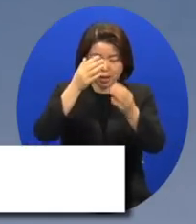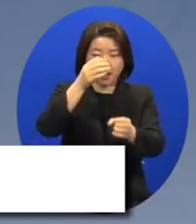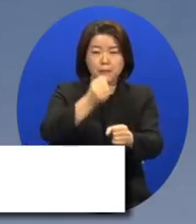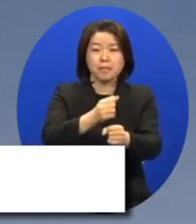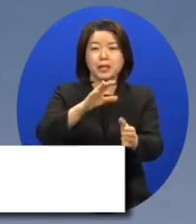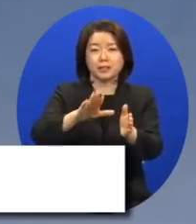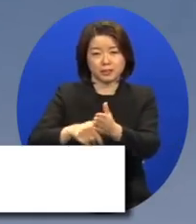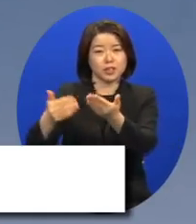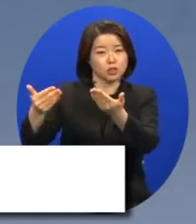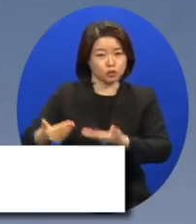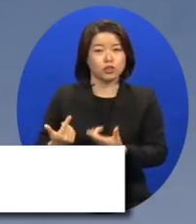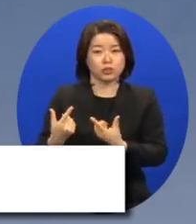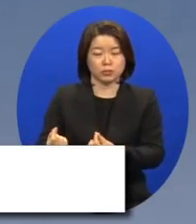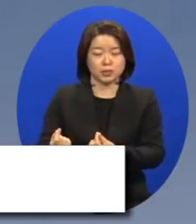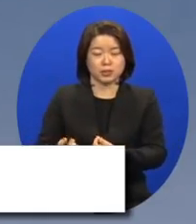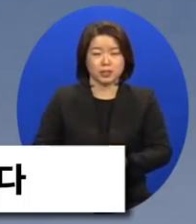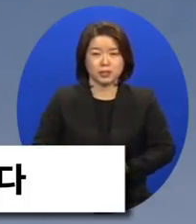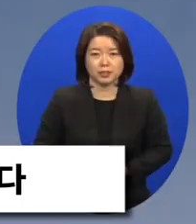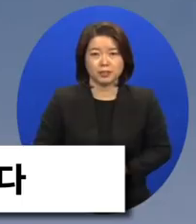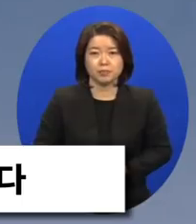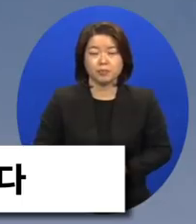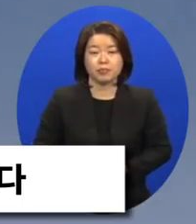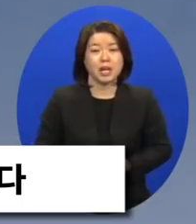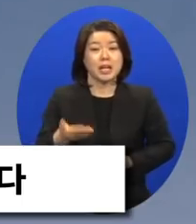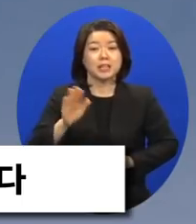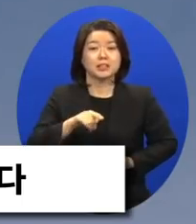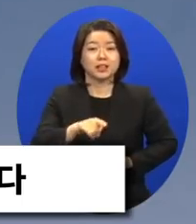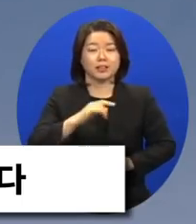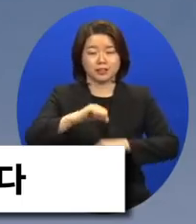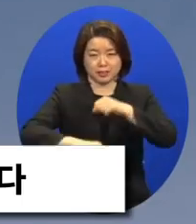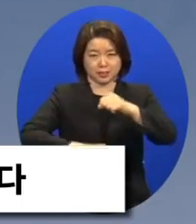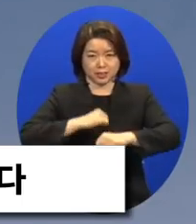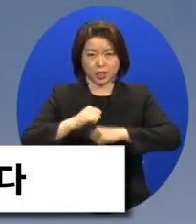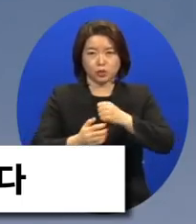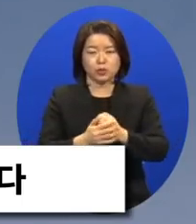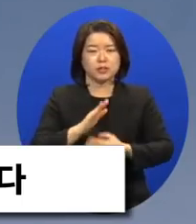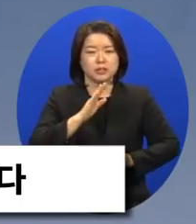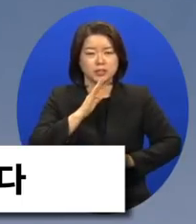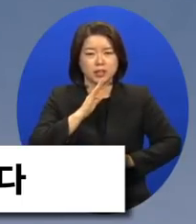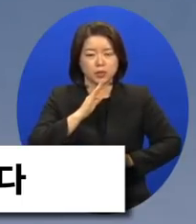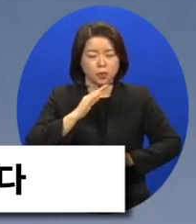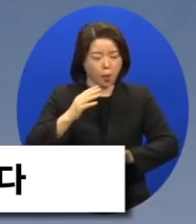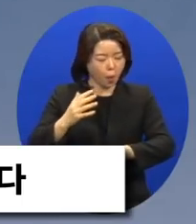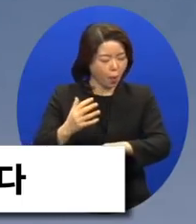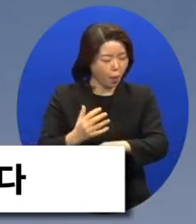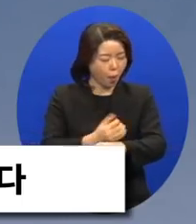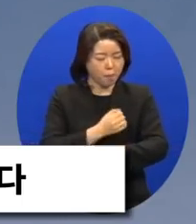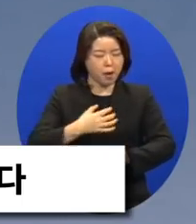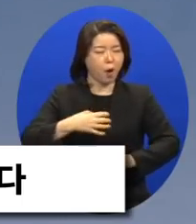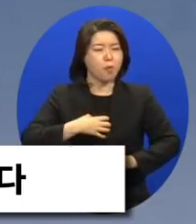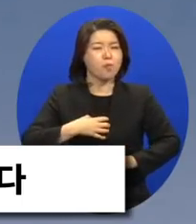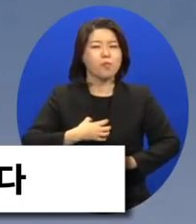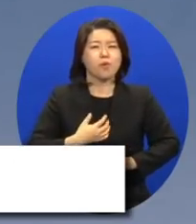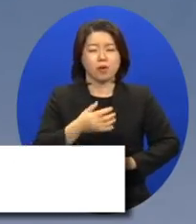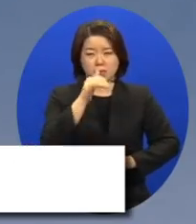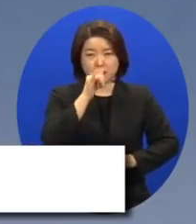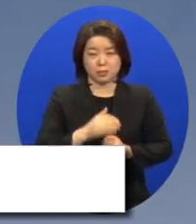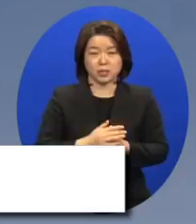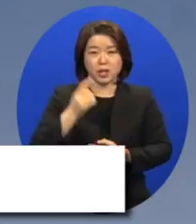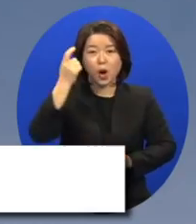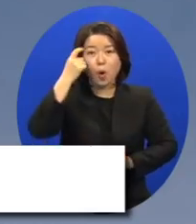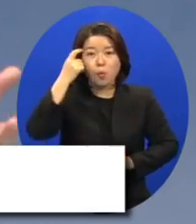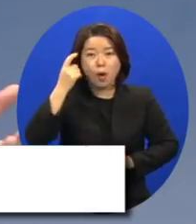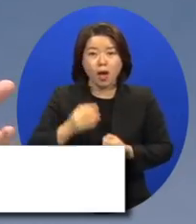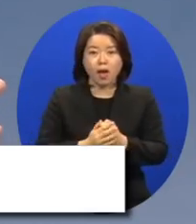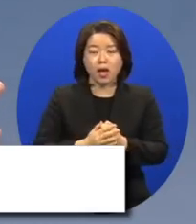주셨던 것입니다 그런데 이 자유는 사실 대단히 위험한 것이기도 합니다 왜냐하면